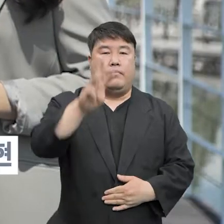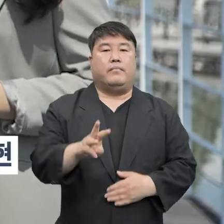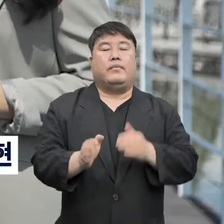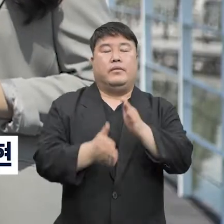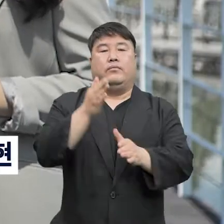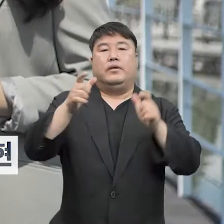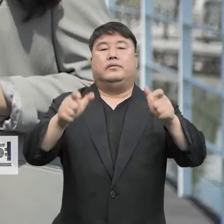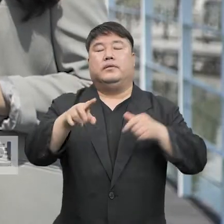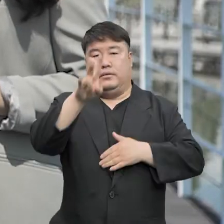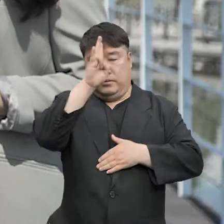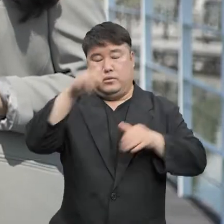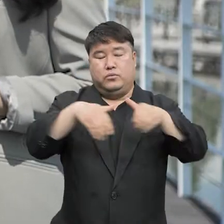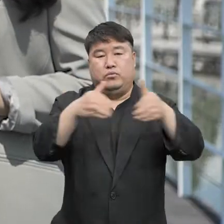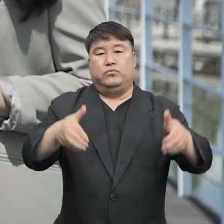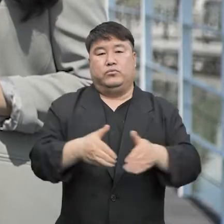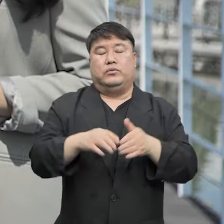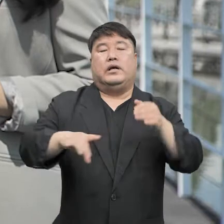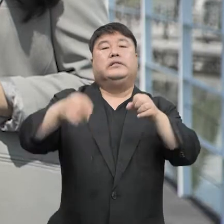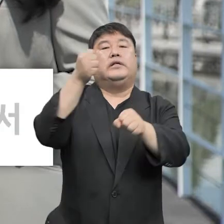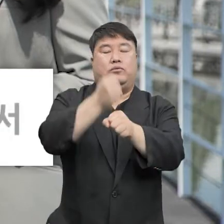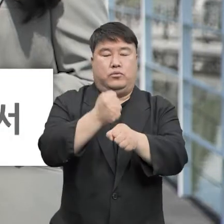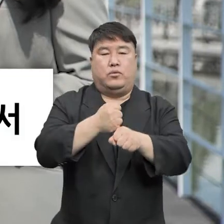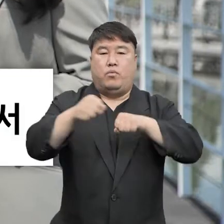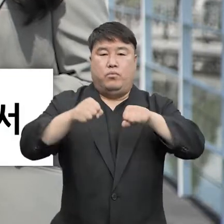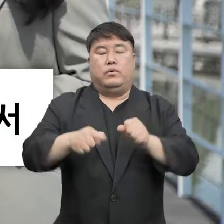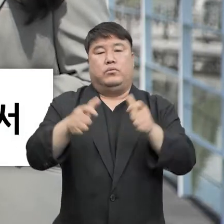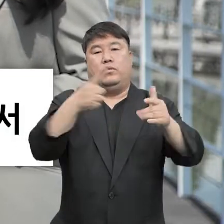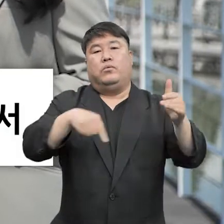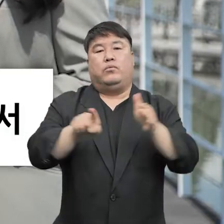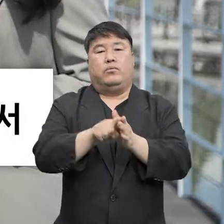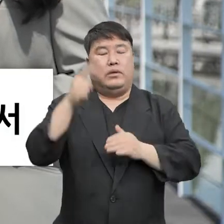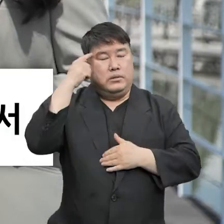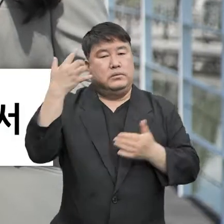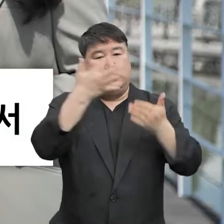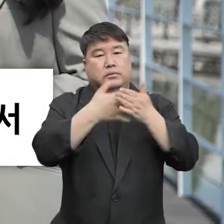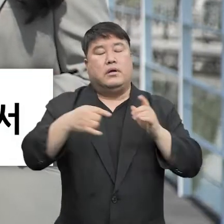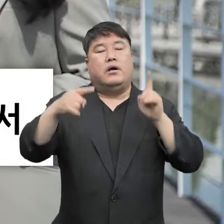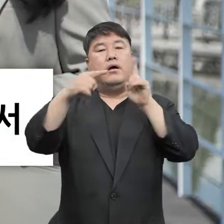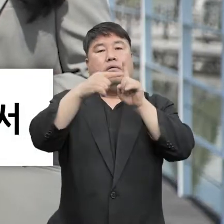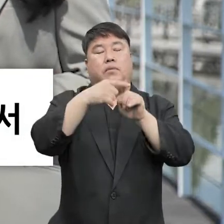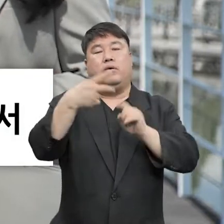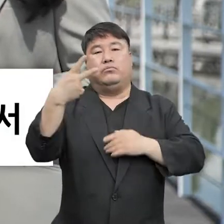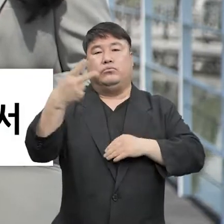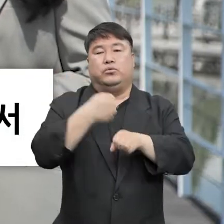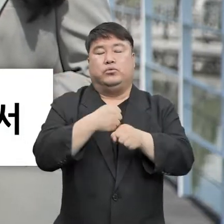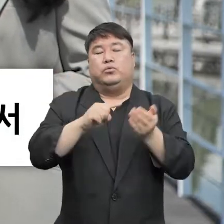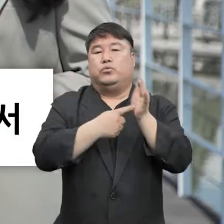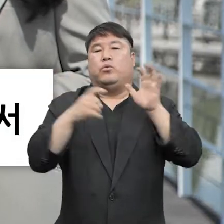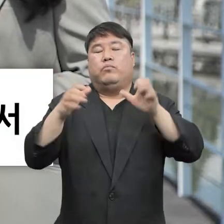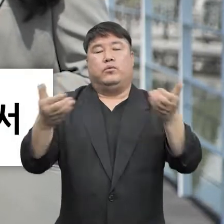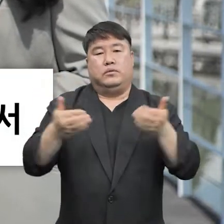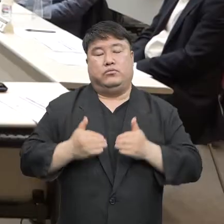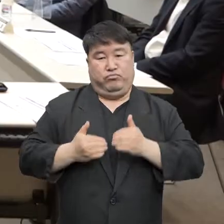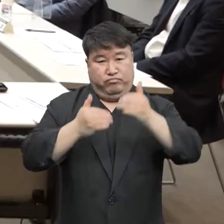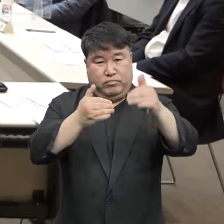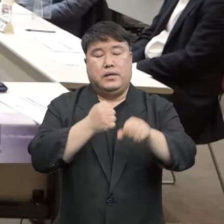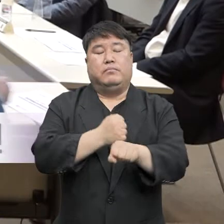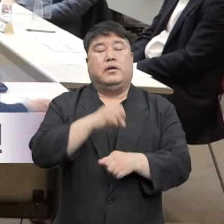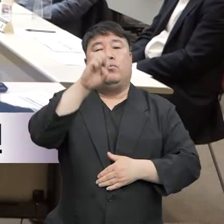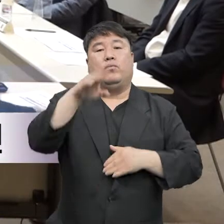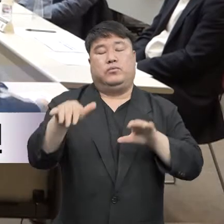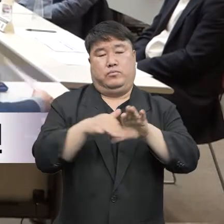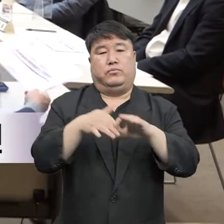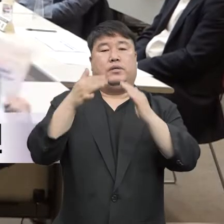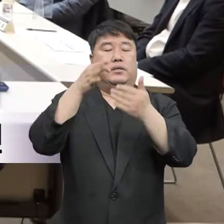광주시가 지역 예술 길 창 제작 활성화를 위해 성상 플러스 트 프로젝트 공모 사업을 추진합니다 광주